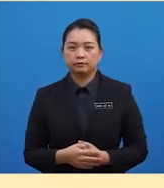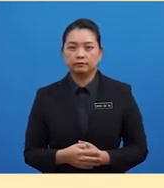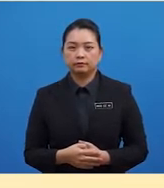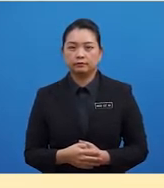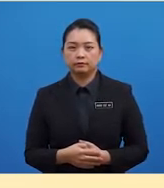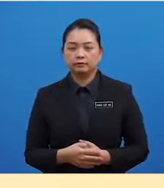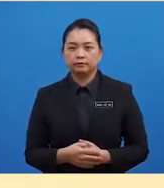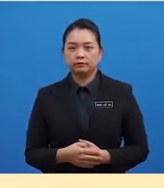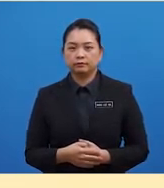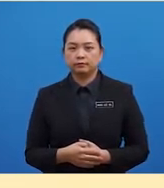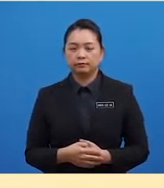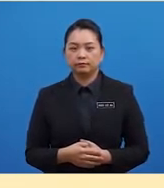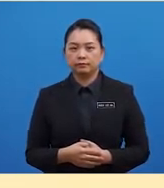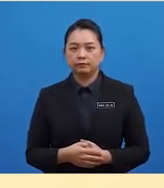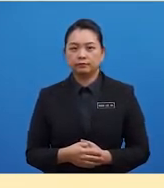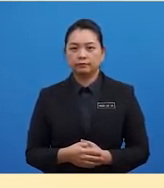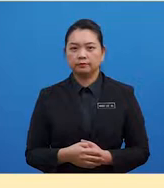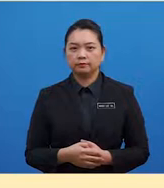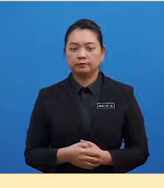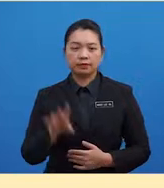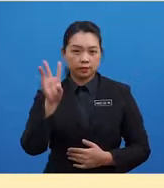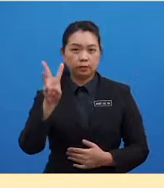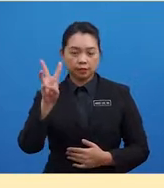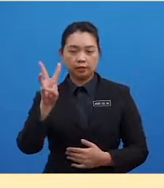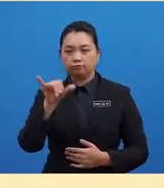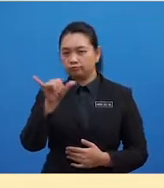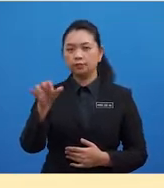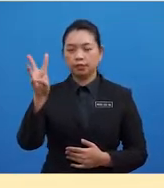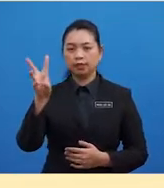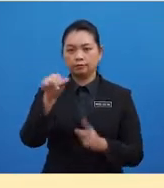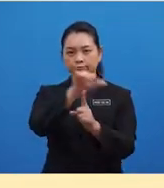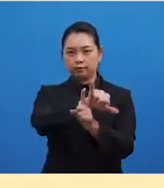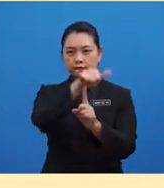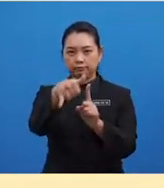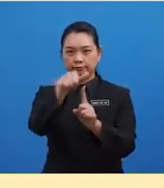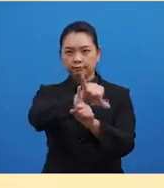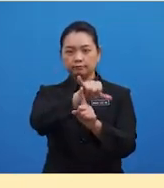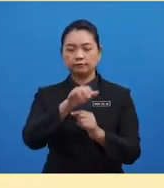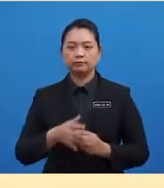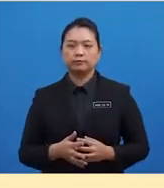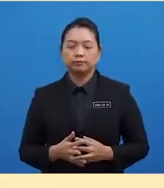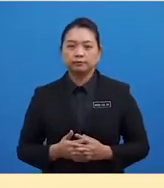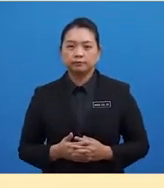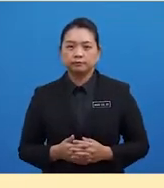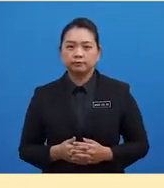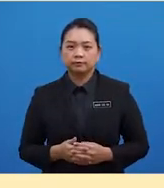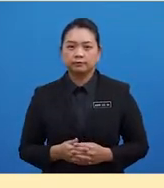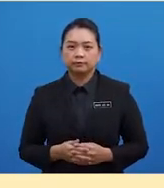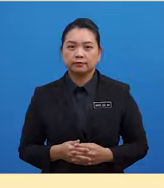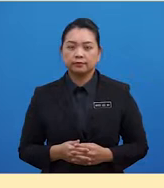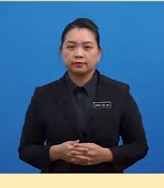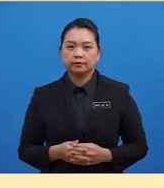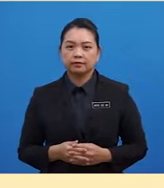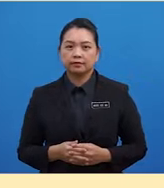simetri di mana poligon heksagon mempunyai sebanyak enam paksi simetri. Paparan